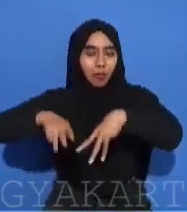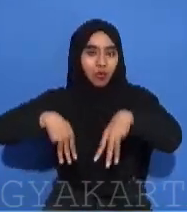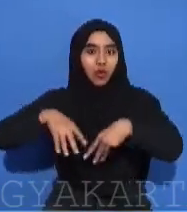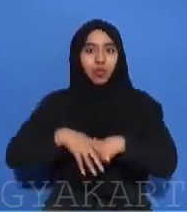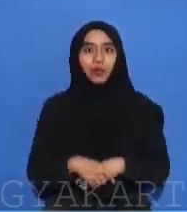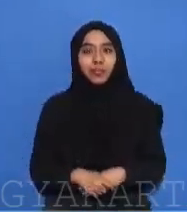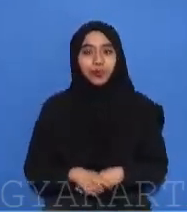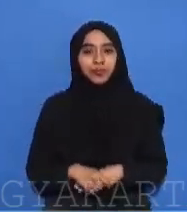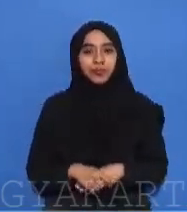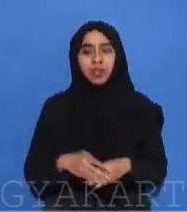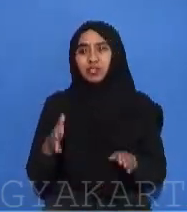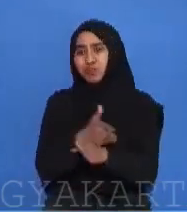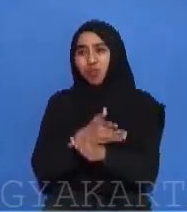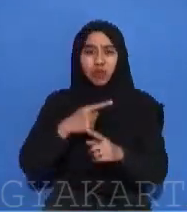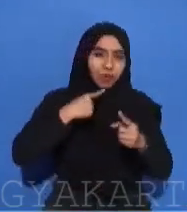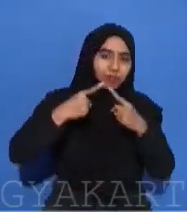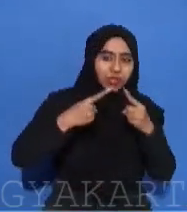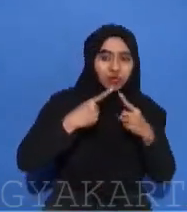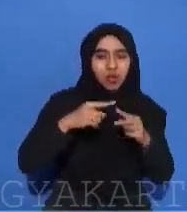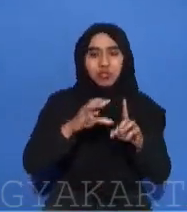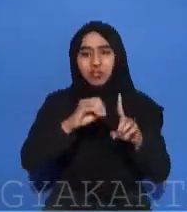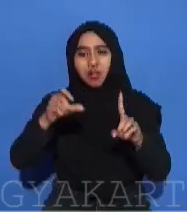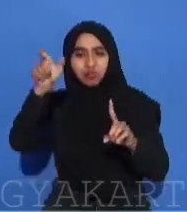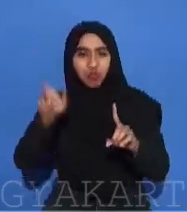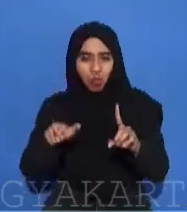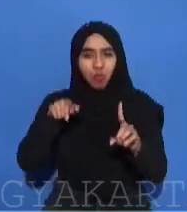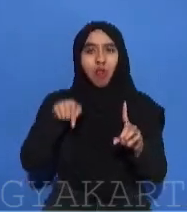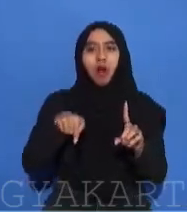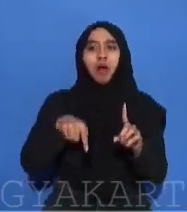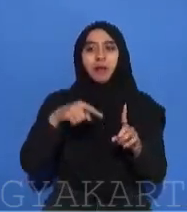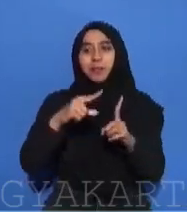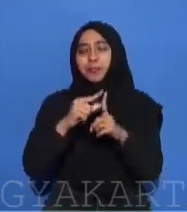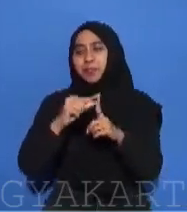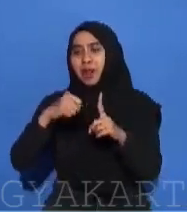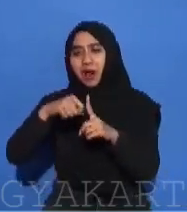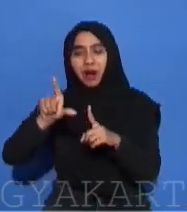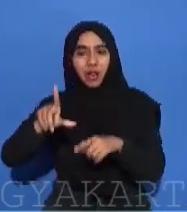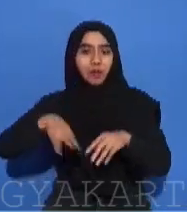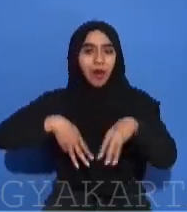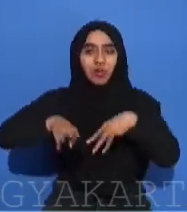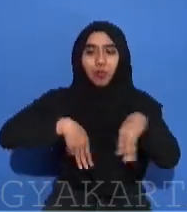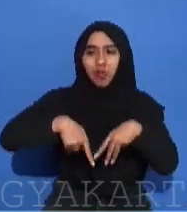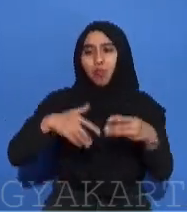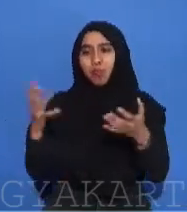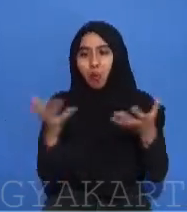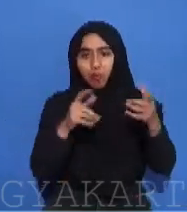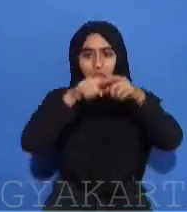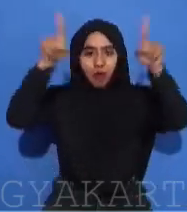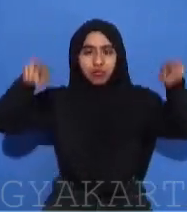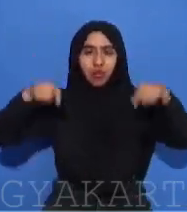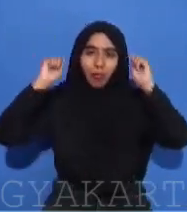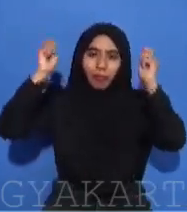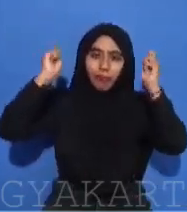sebelum melakukan audiensi ratusan PKL Malioboro melakukan aksi di halaman DPRD kota Yogyakarta mereka membawa sejumlah poster salah satunya